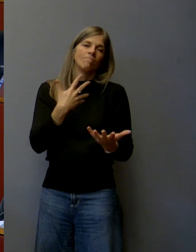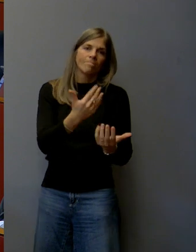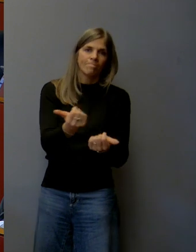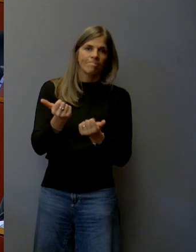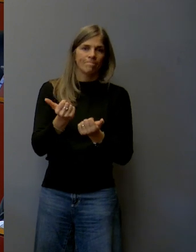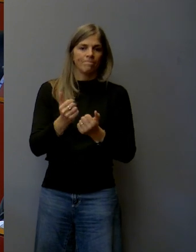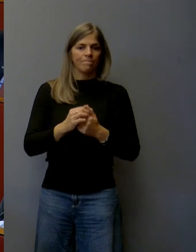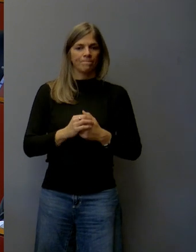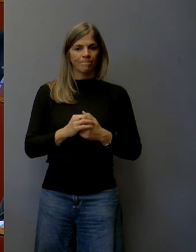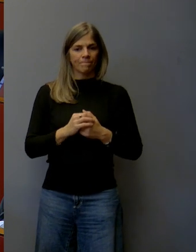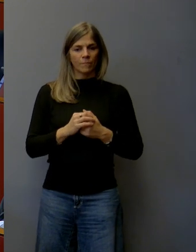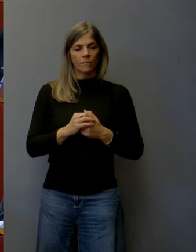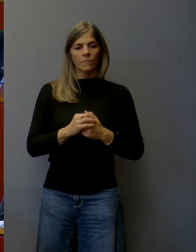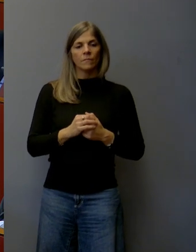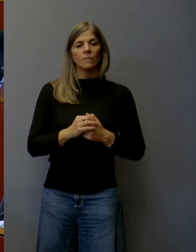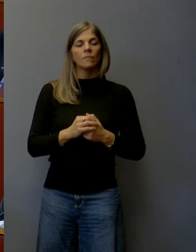4.342